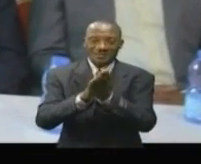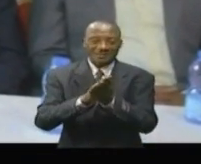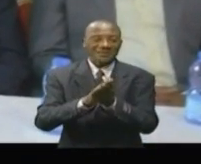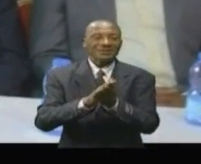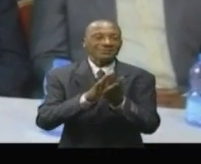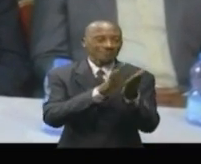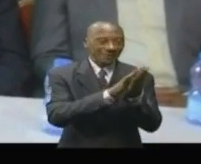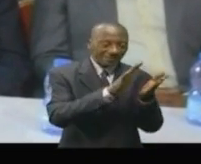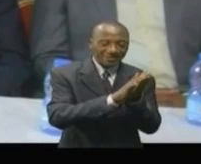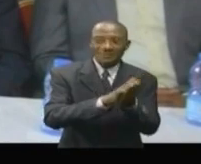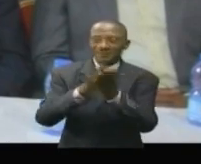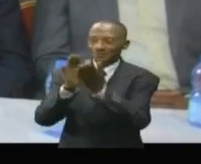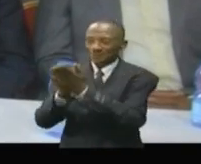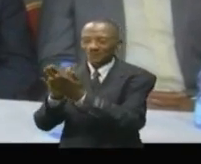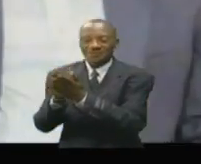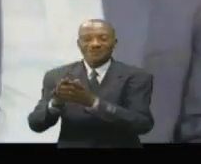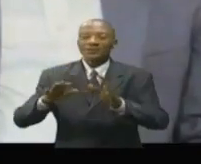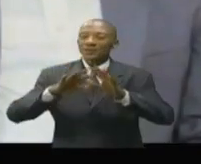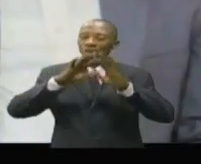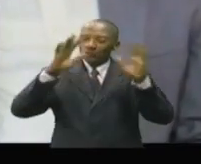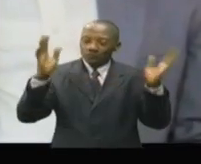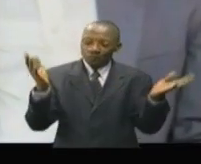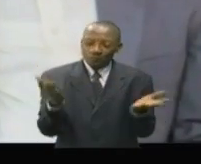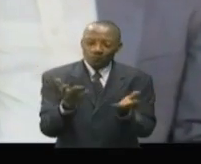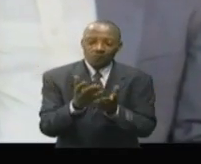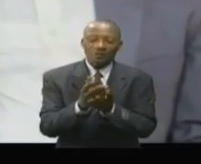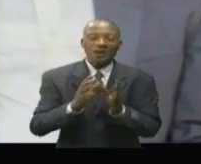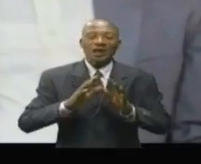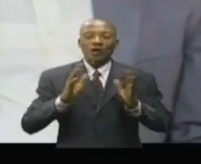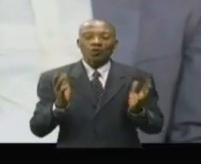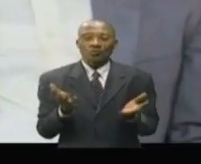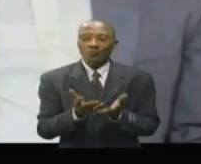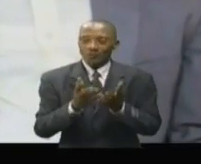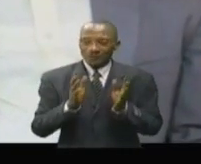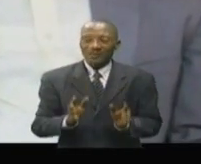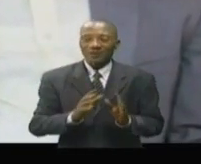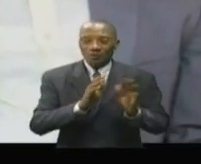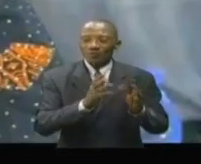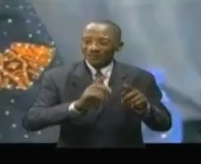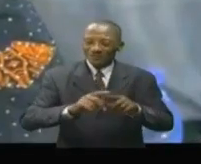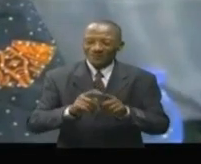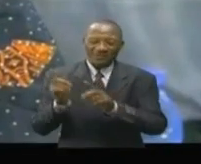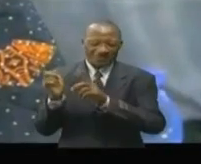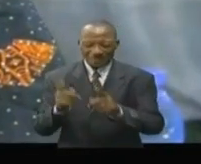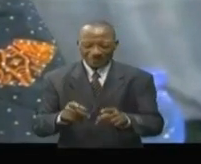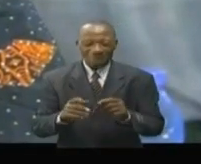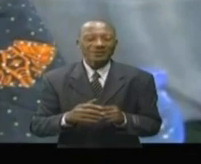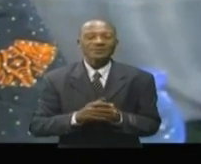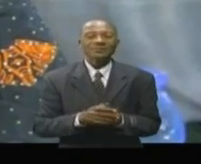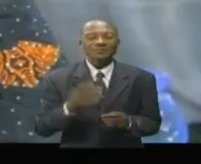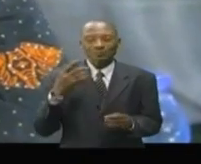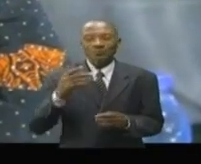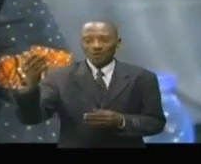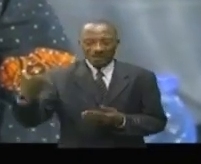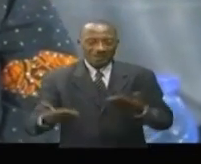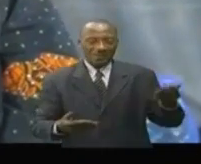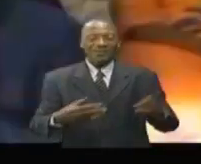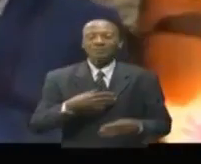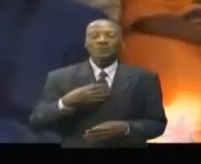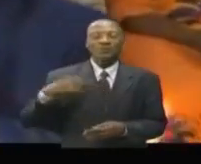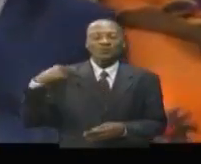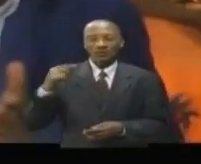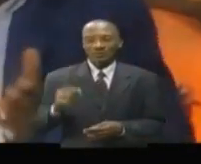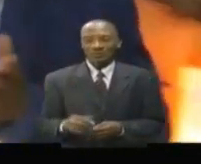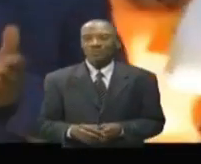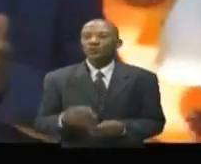de son gouvernement pour matérialiser la vision du chef de l'État Félix Antoine Tshisekedi Tshilombo, surtout dans le désenclavement de tous les territoires